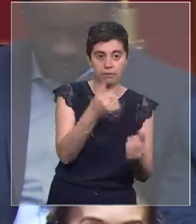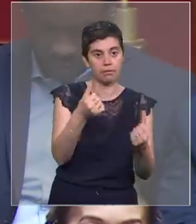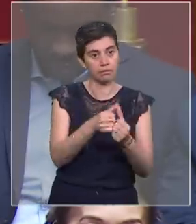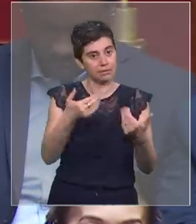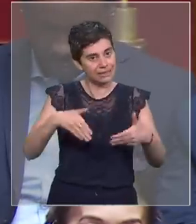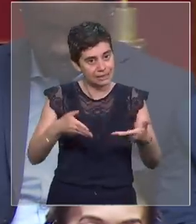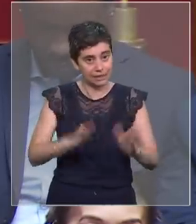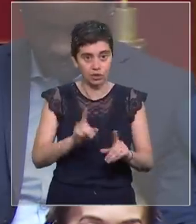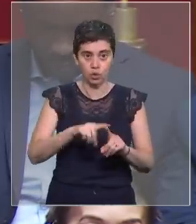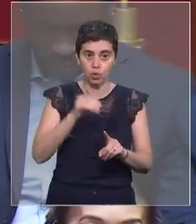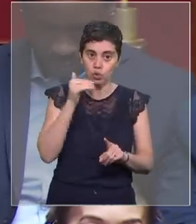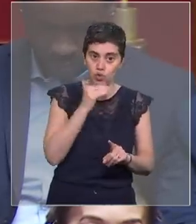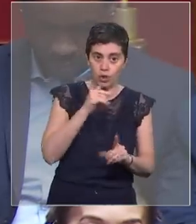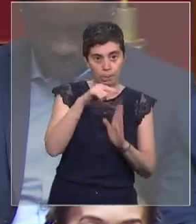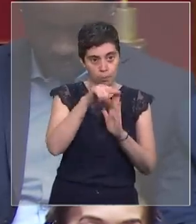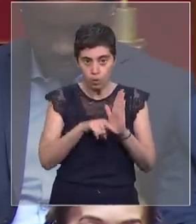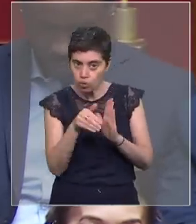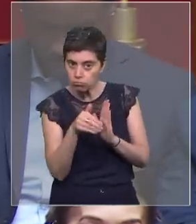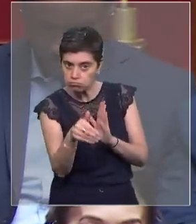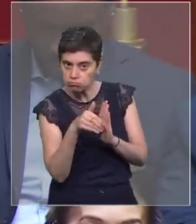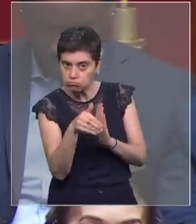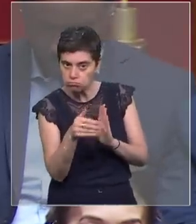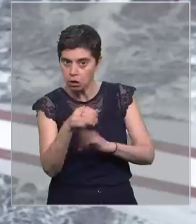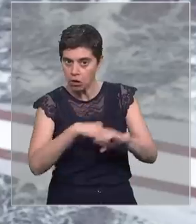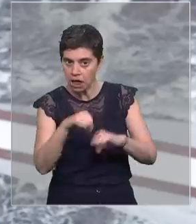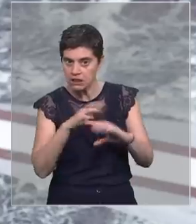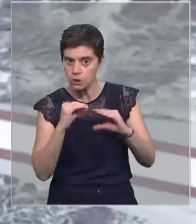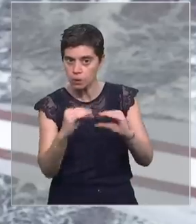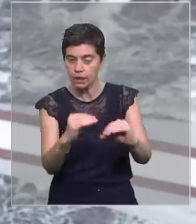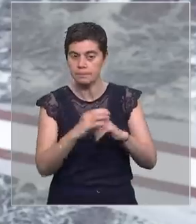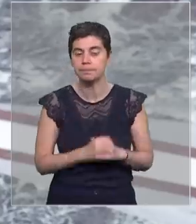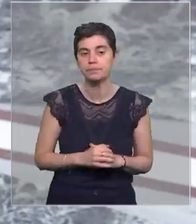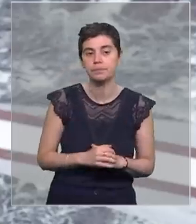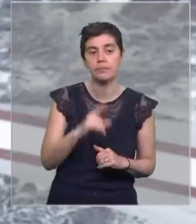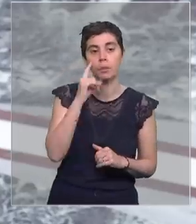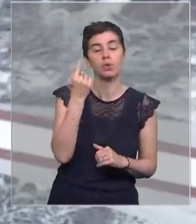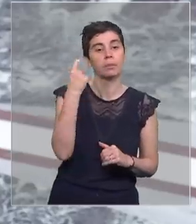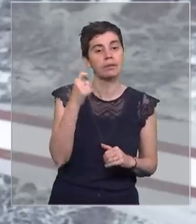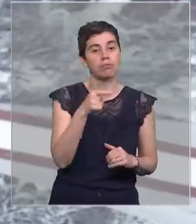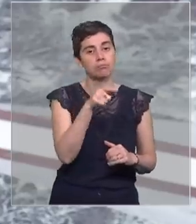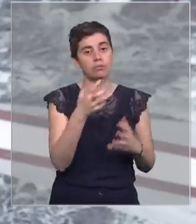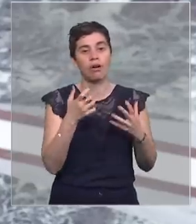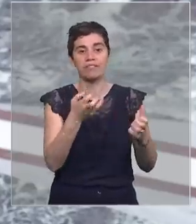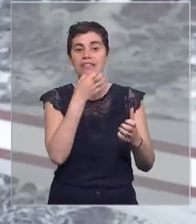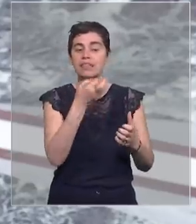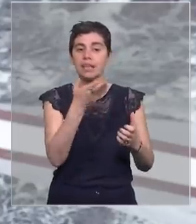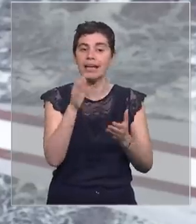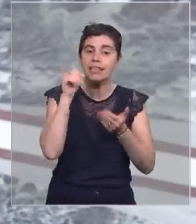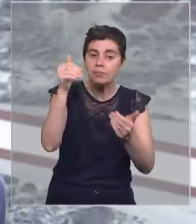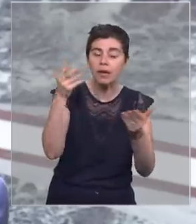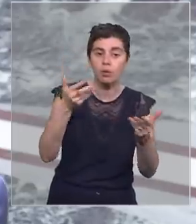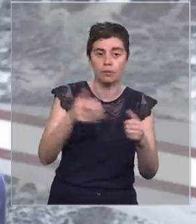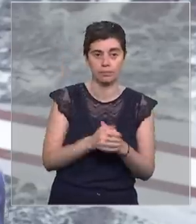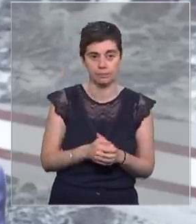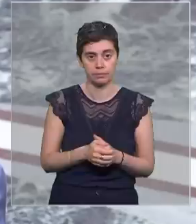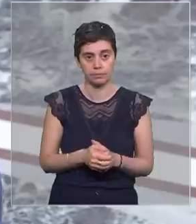mais aussi des mesures de moyen terme. Monsieur le Président Brotherson, enfin, je voudrais vous dire que nous espérons pouvoir avoir avec le gouvernement